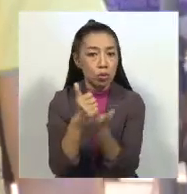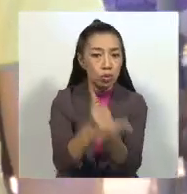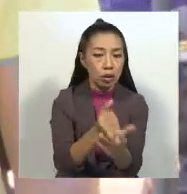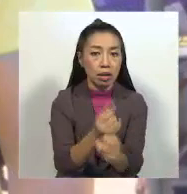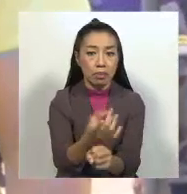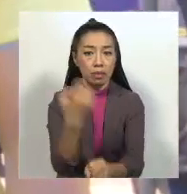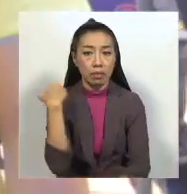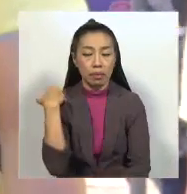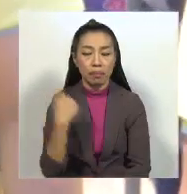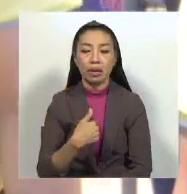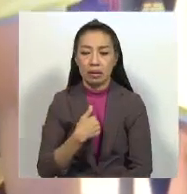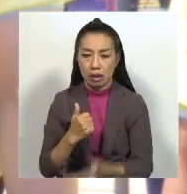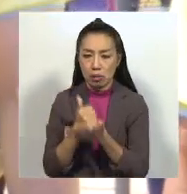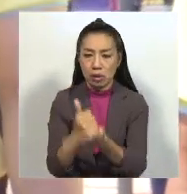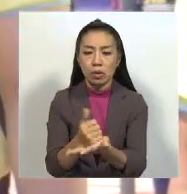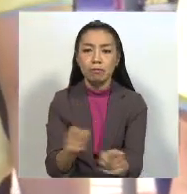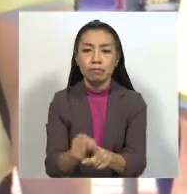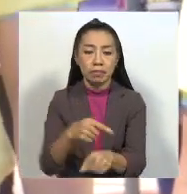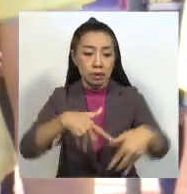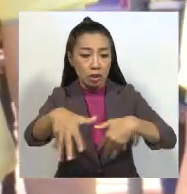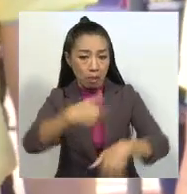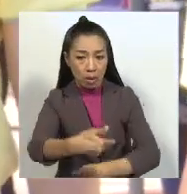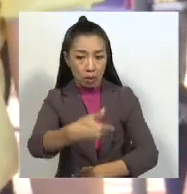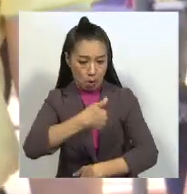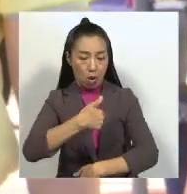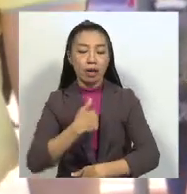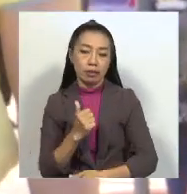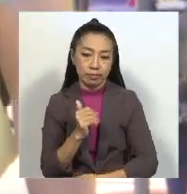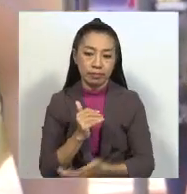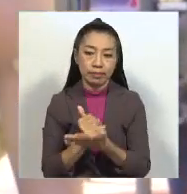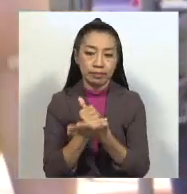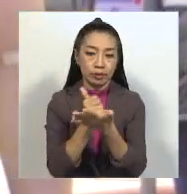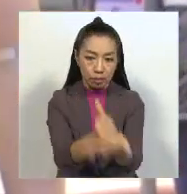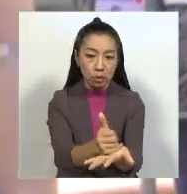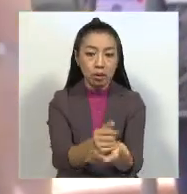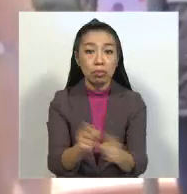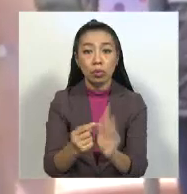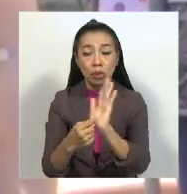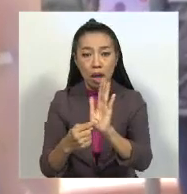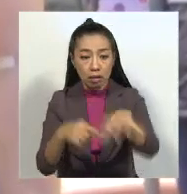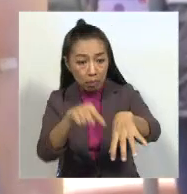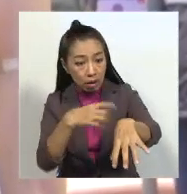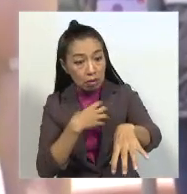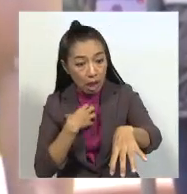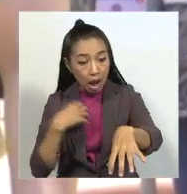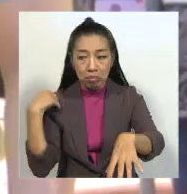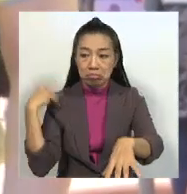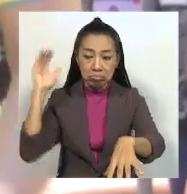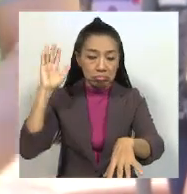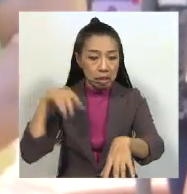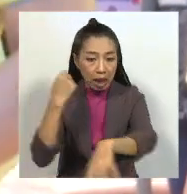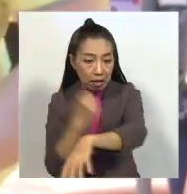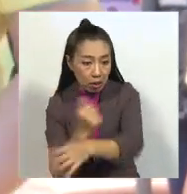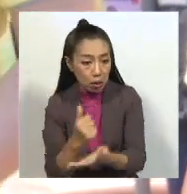ะ เรามาฟื้นฟูให้ตามที่ชาวบ้านร้องขอเลยนะครับเช่นบ้านไหนต้องการแรงงานที่จะขนของออกหรือจะปรับ